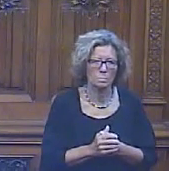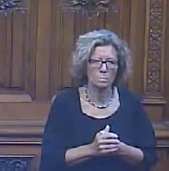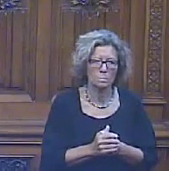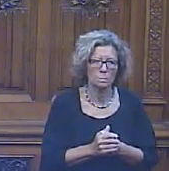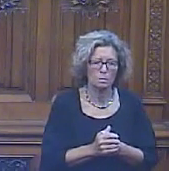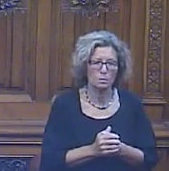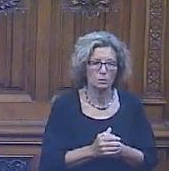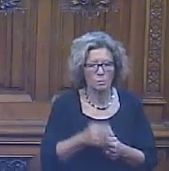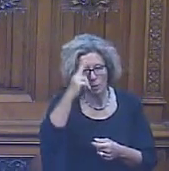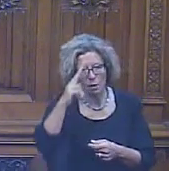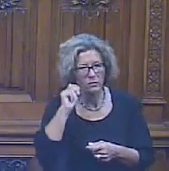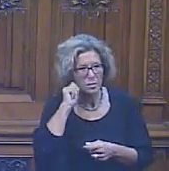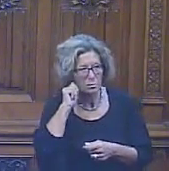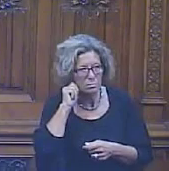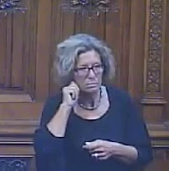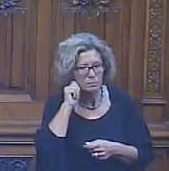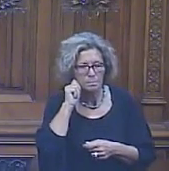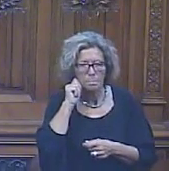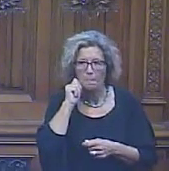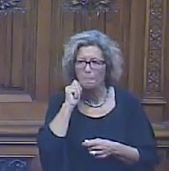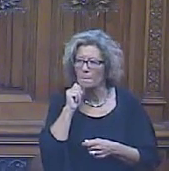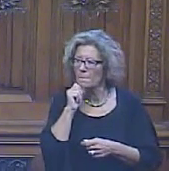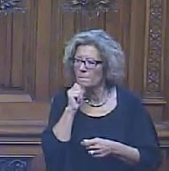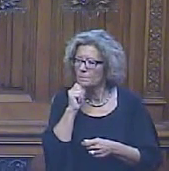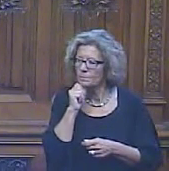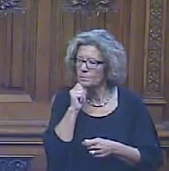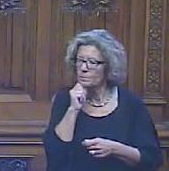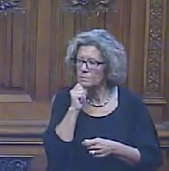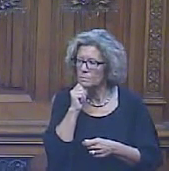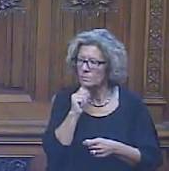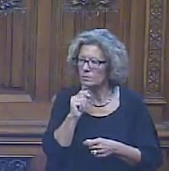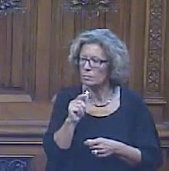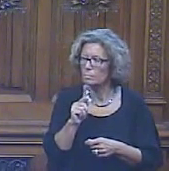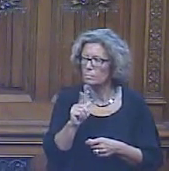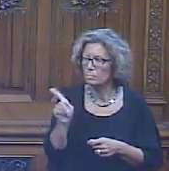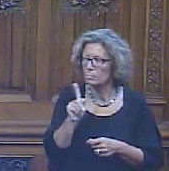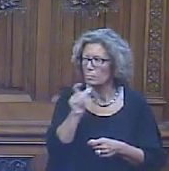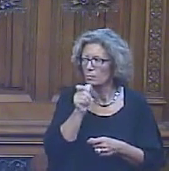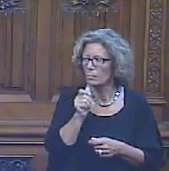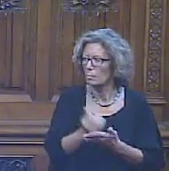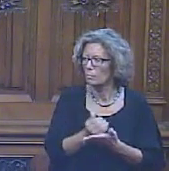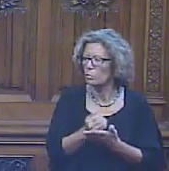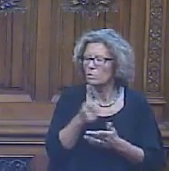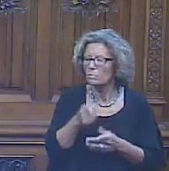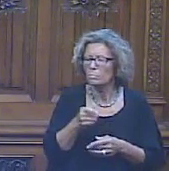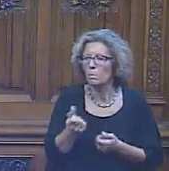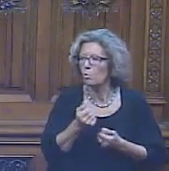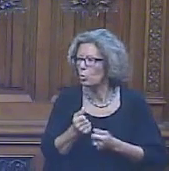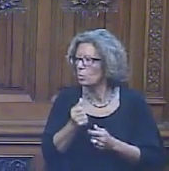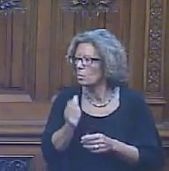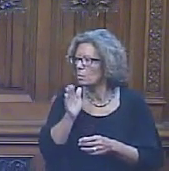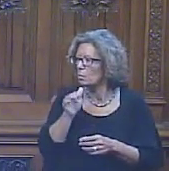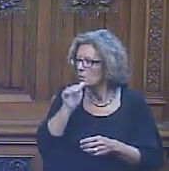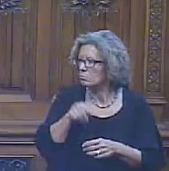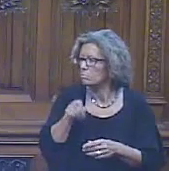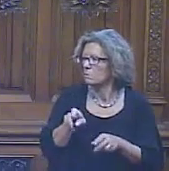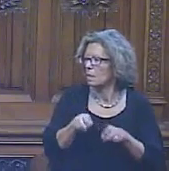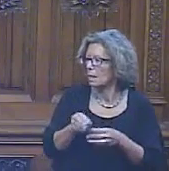Und die Wienerinnen und Wiener, meine Damen und Herren, haben es sich nicht verdient, von Politikern regiert zu